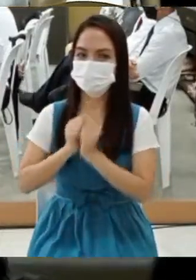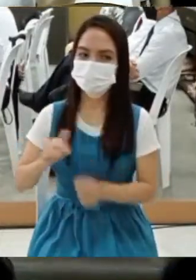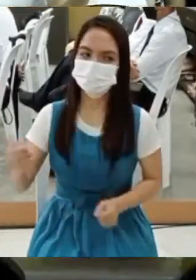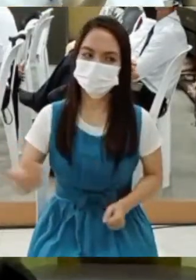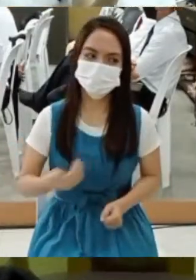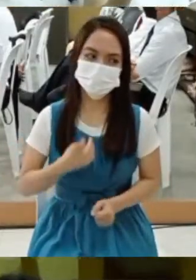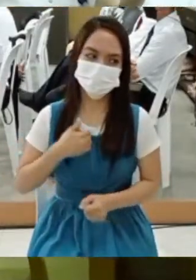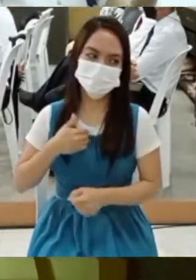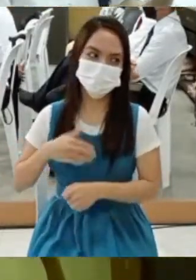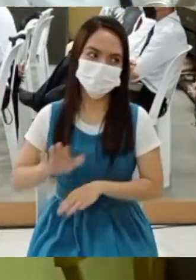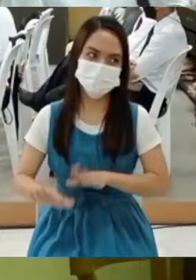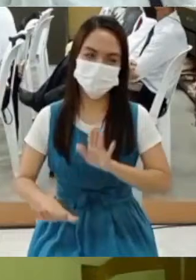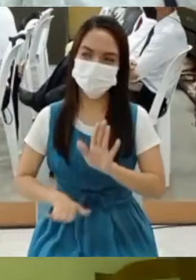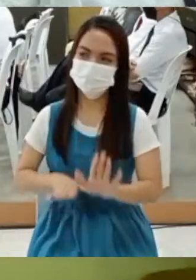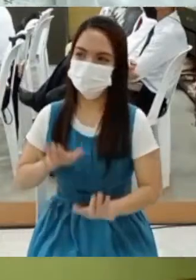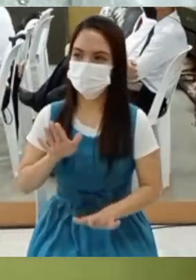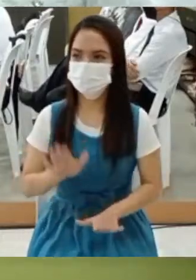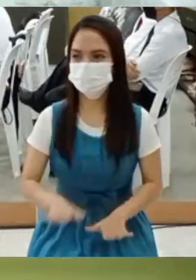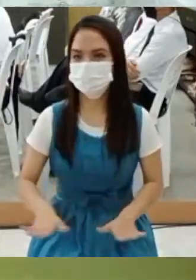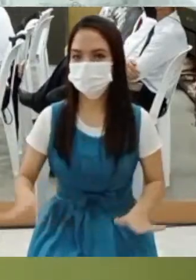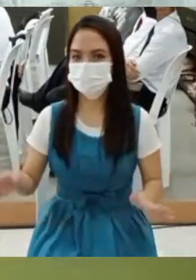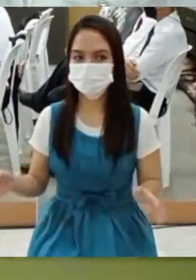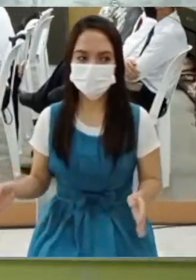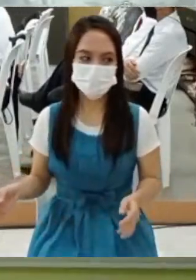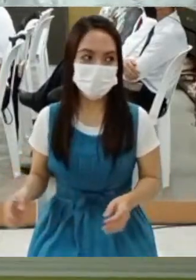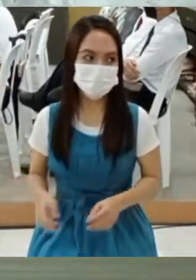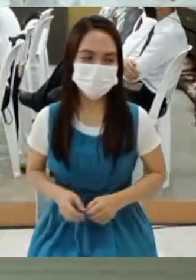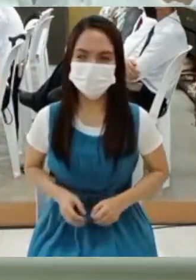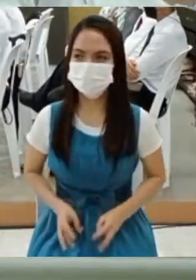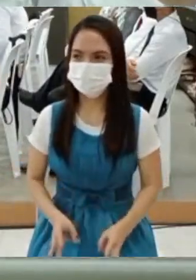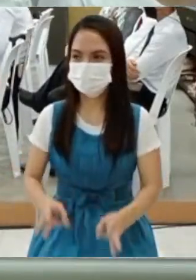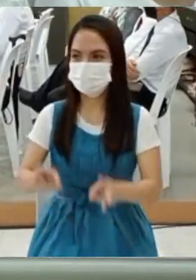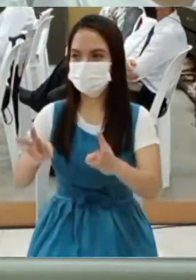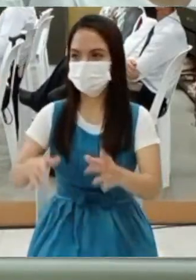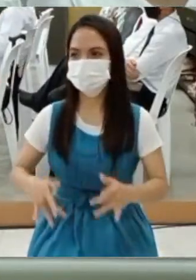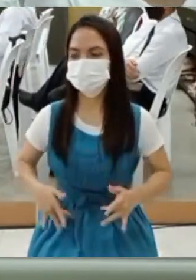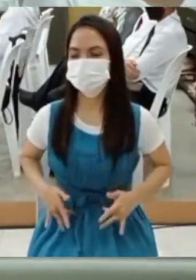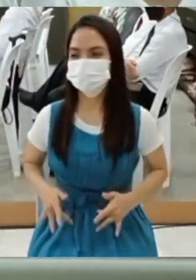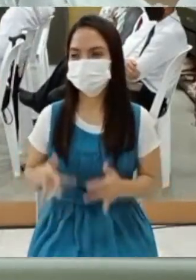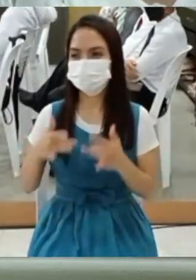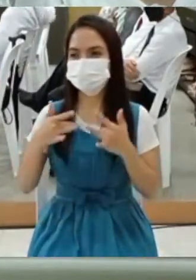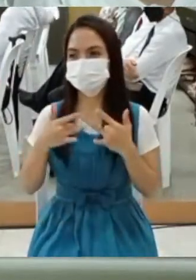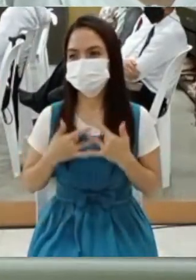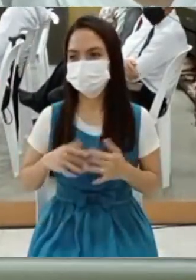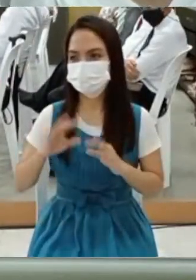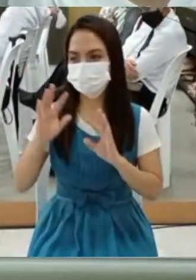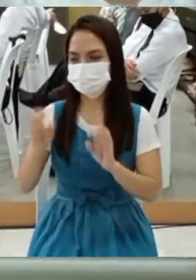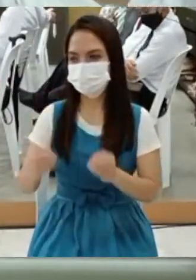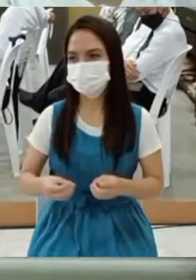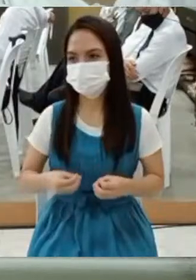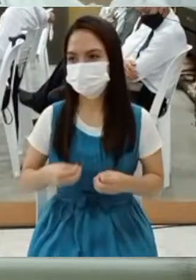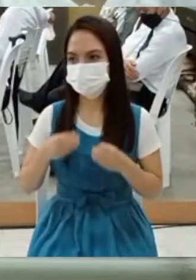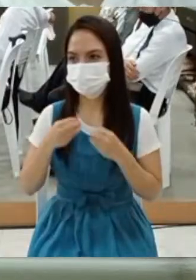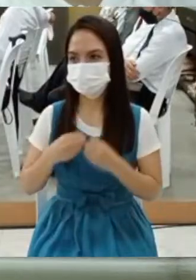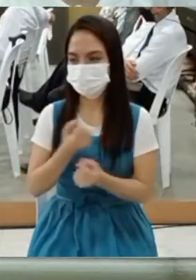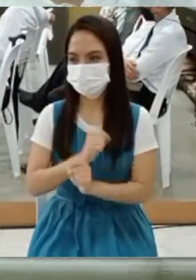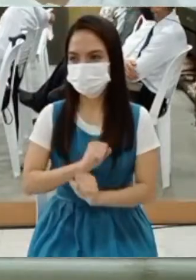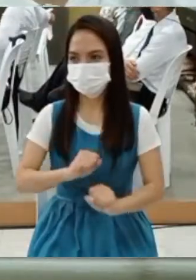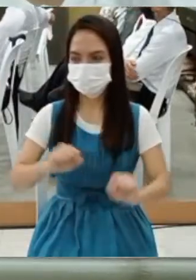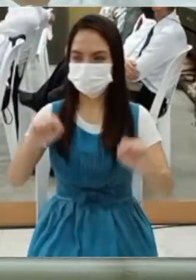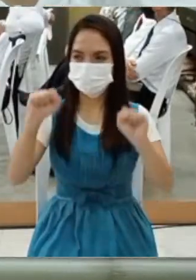at kabay sa makipot na daan. Buhay! Buhay! Buhay dalay